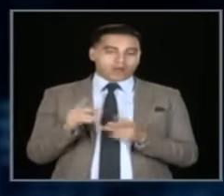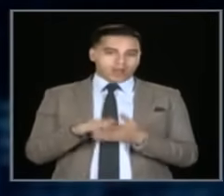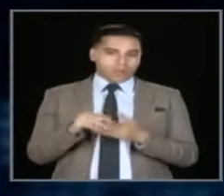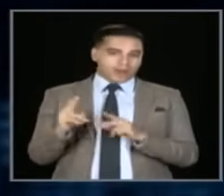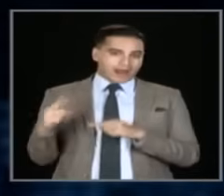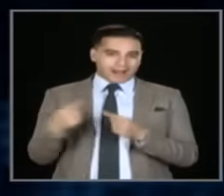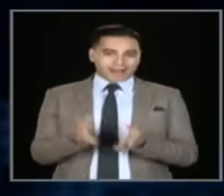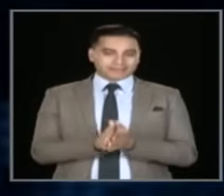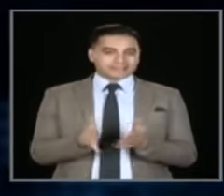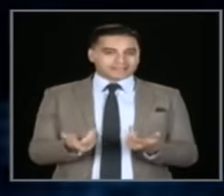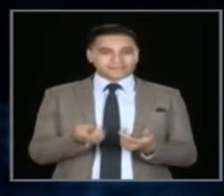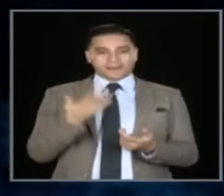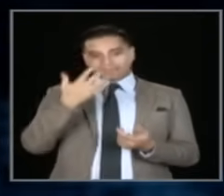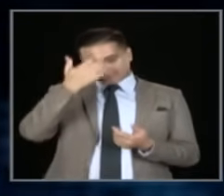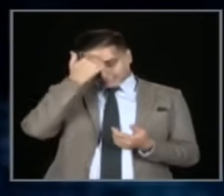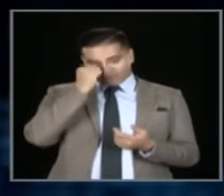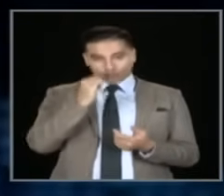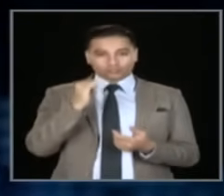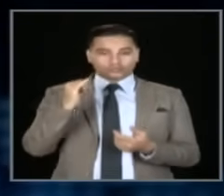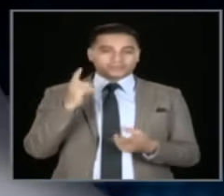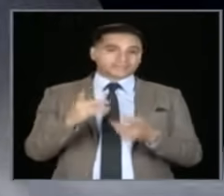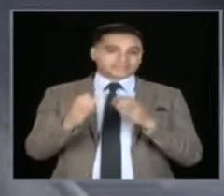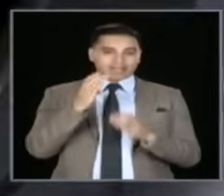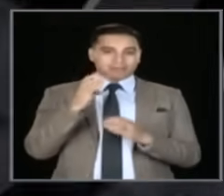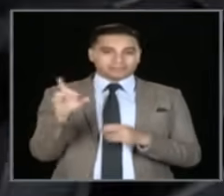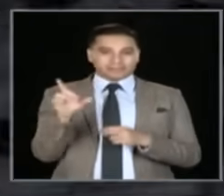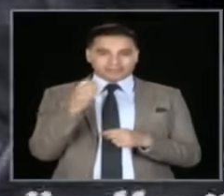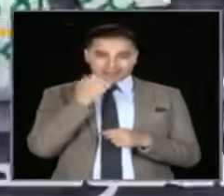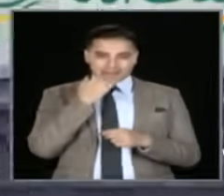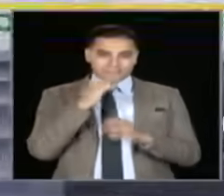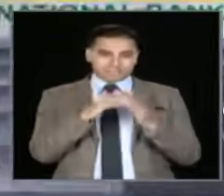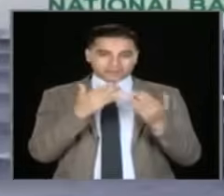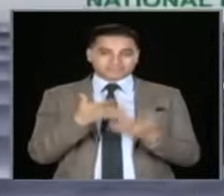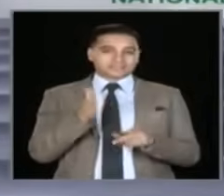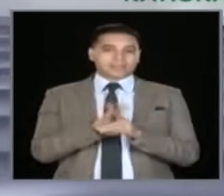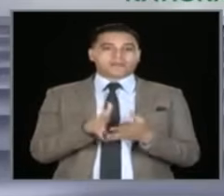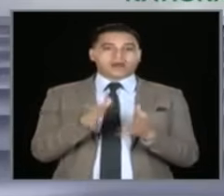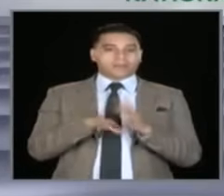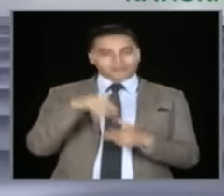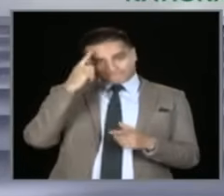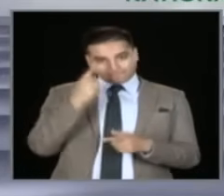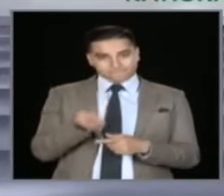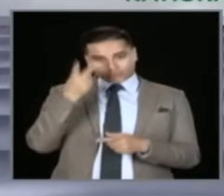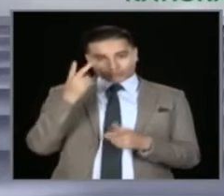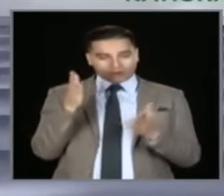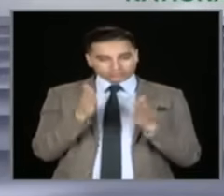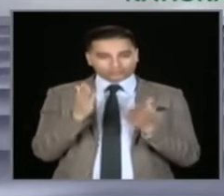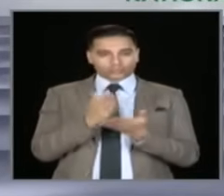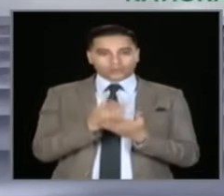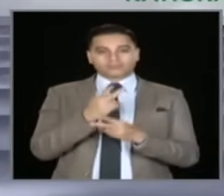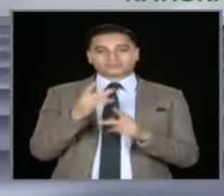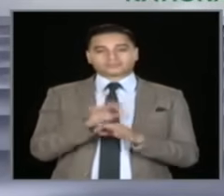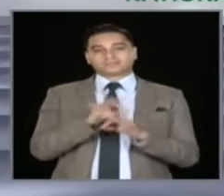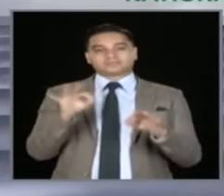حلقة لحد دلوقتي 5500 نقطة في خزنة البنك الأهلي المصري، الداعم الأكبر للمشروعات الصغيرة